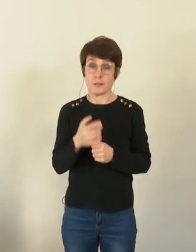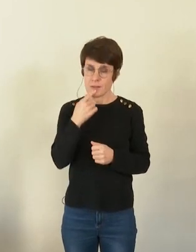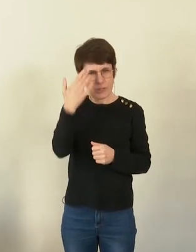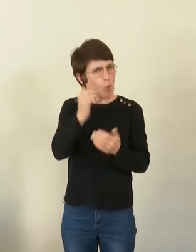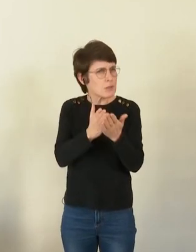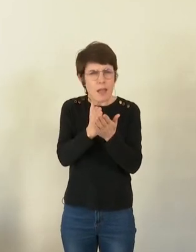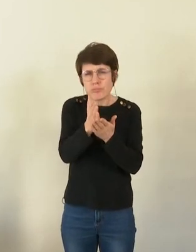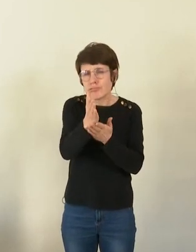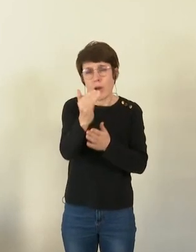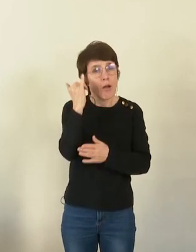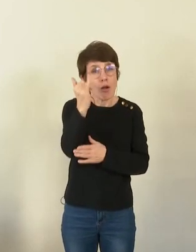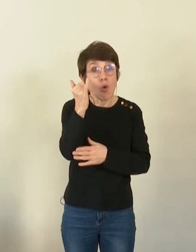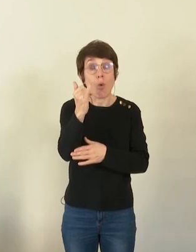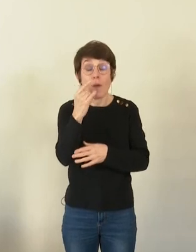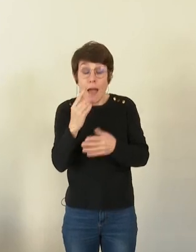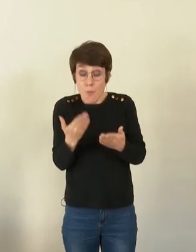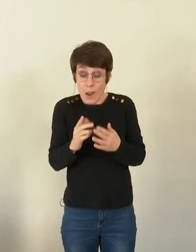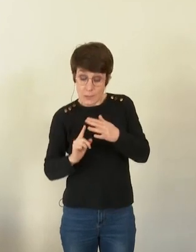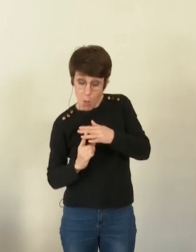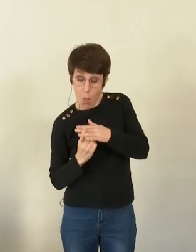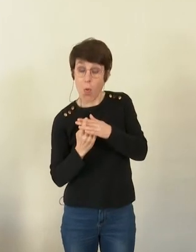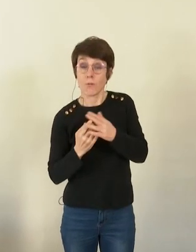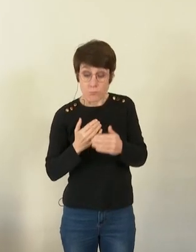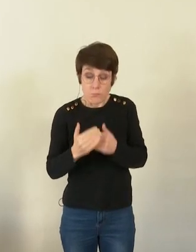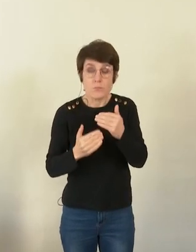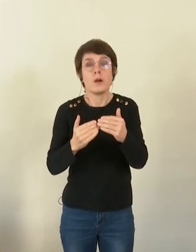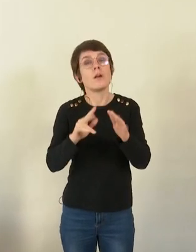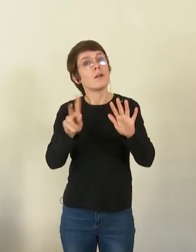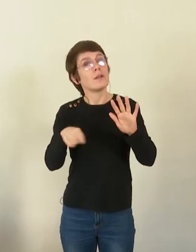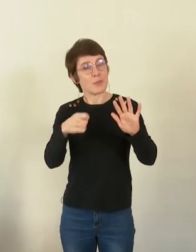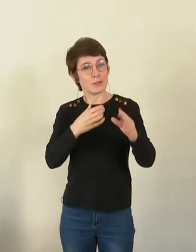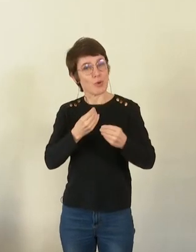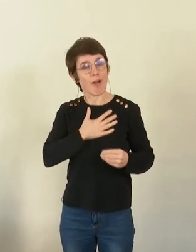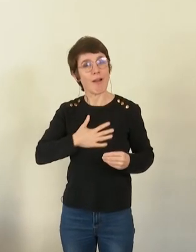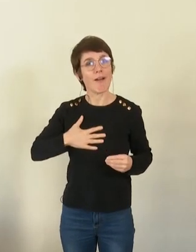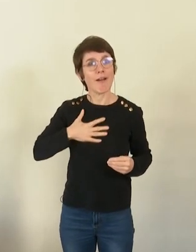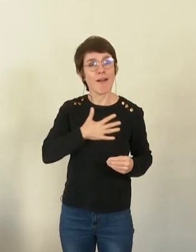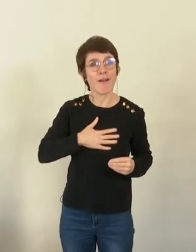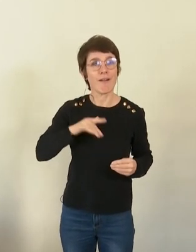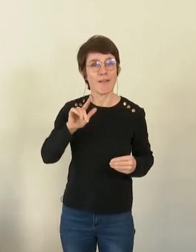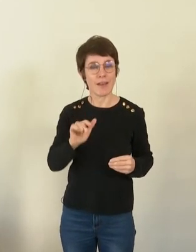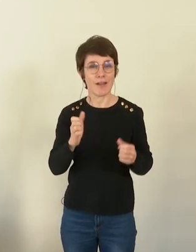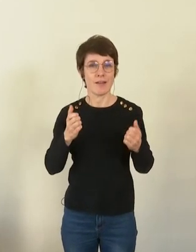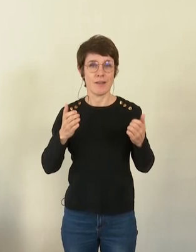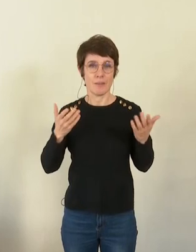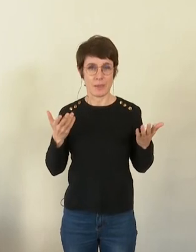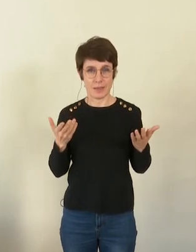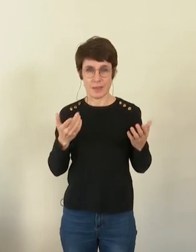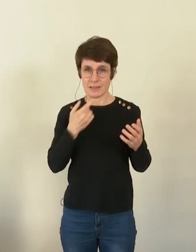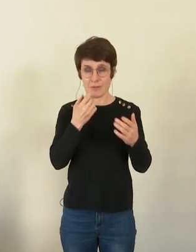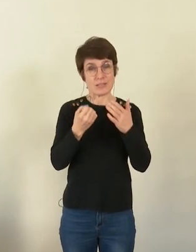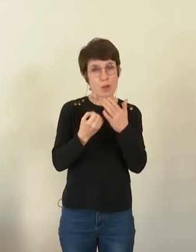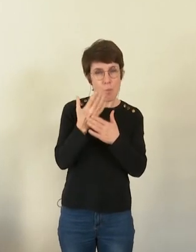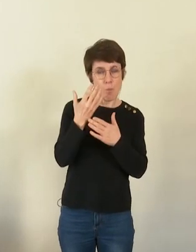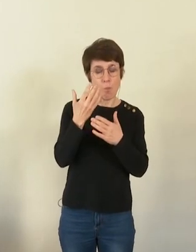chemin et bien que nous nous réjouissions de voir des avancés prendre forme nous restons vigilant à différents titres et plusieurs éléments